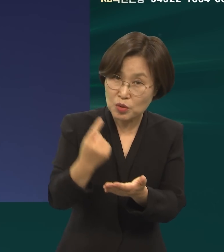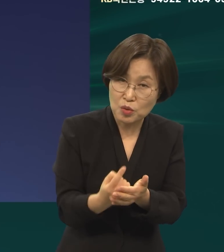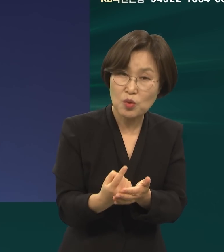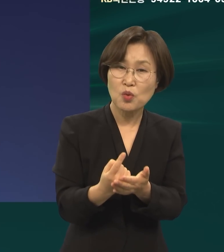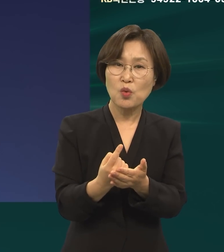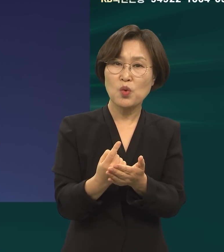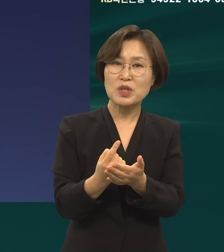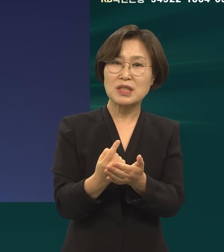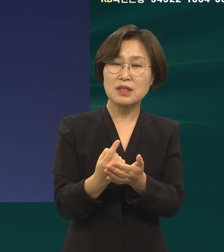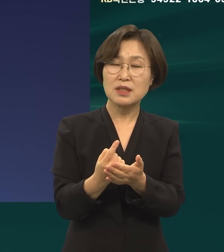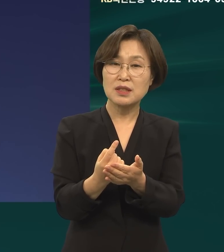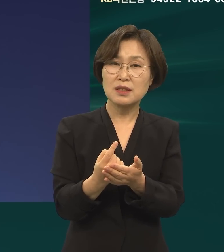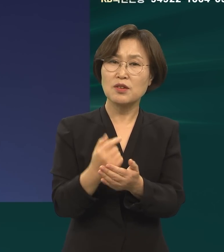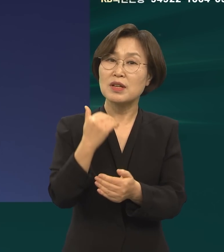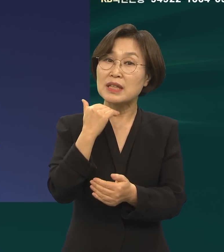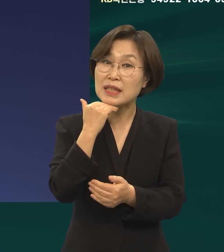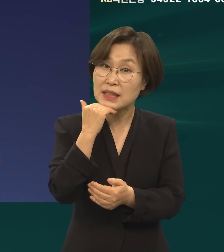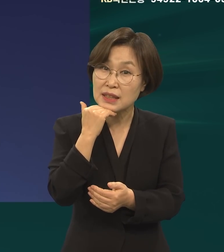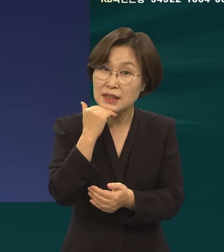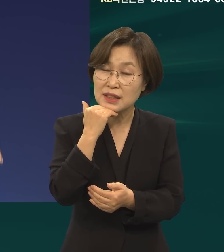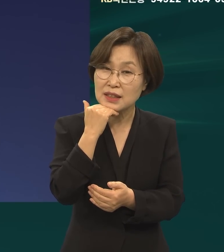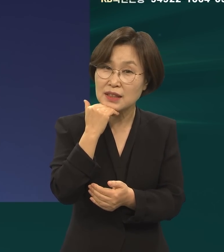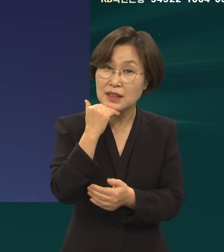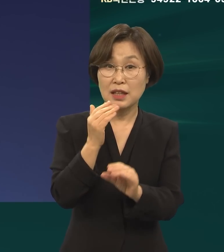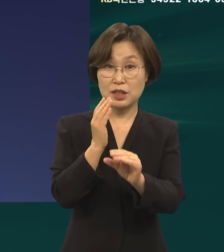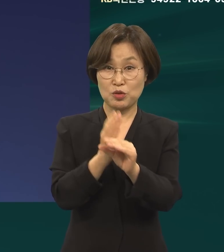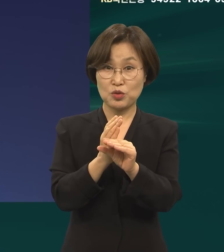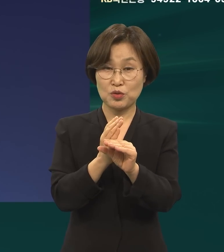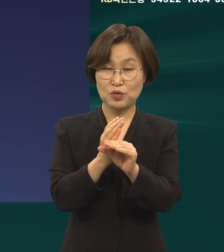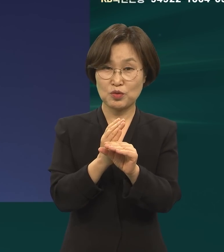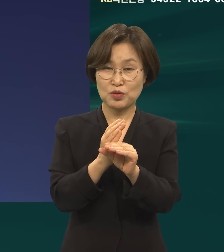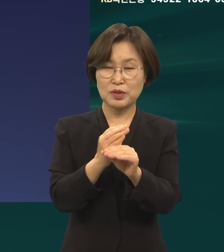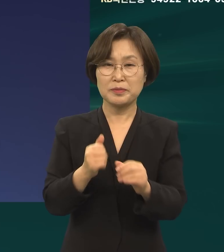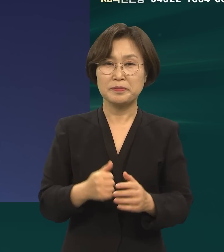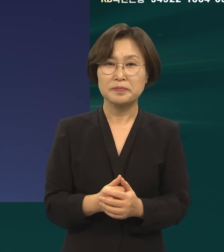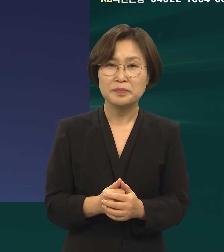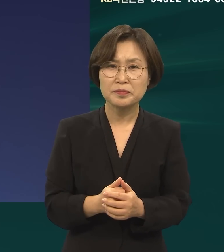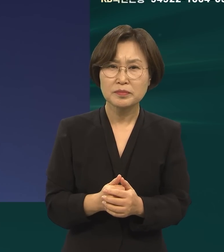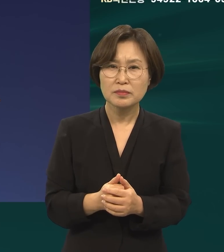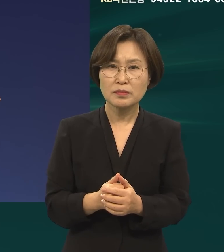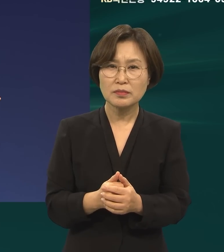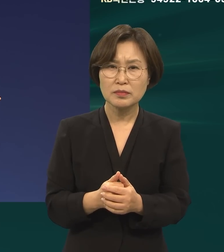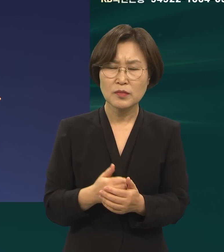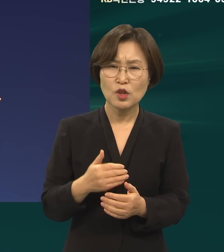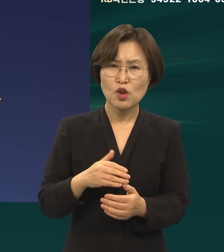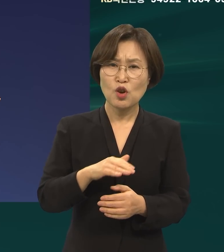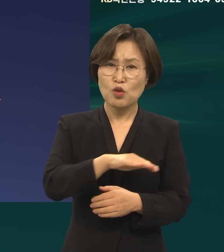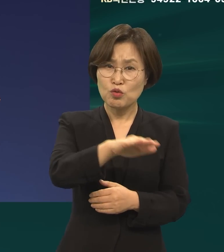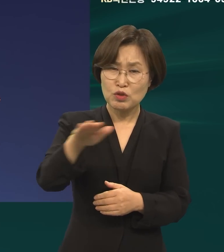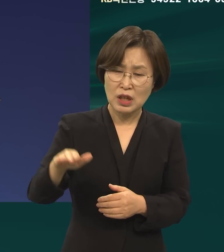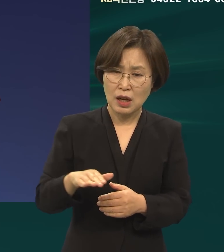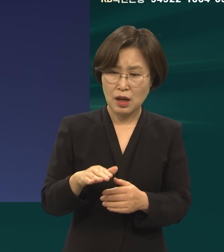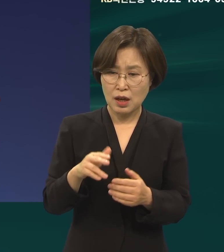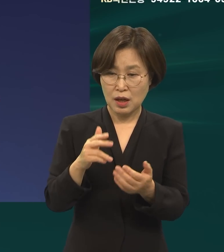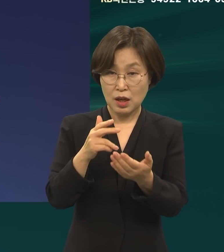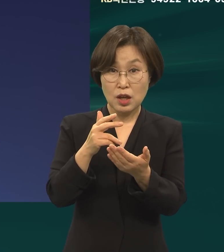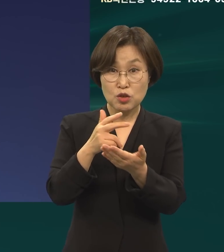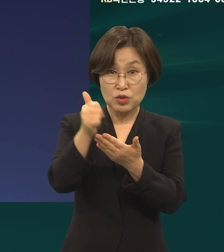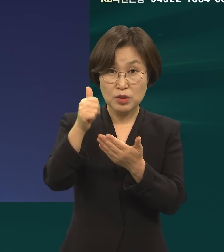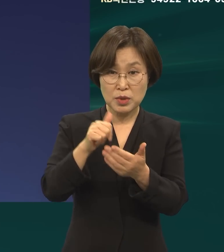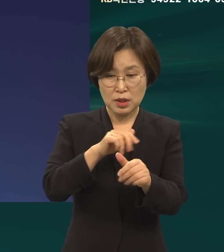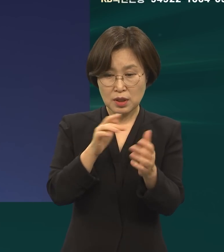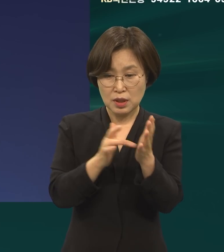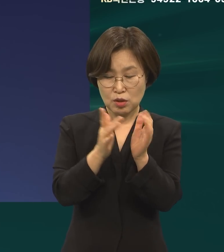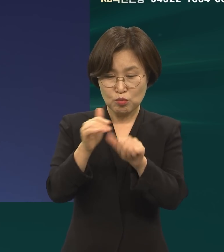번의 토요일을 살고 있는 것과 같습니다. 근데 이 시간을 우울하게 토요일처럼 보내는 사람들도